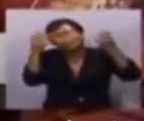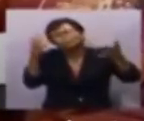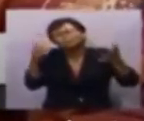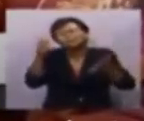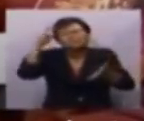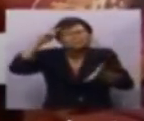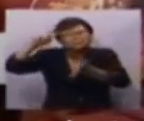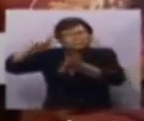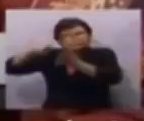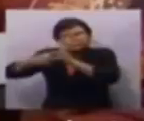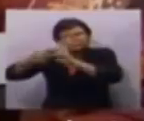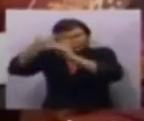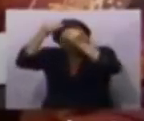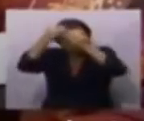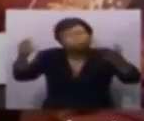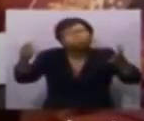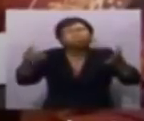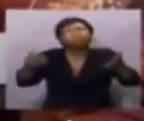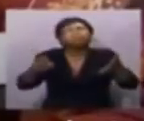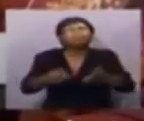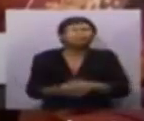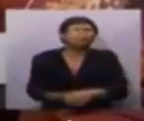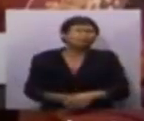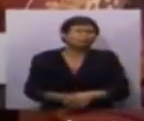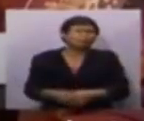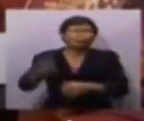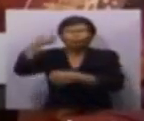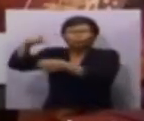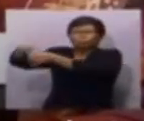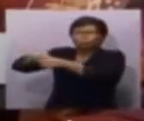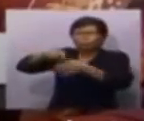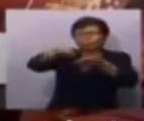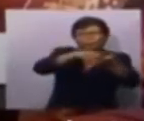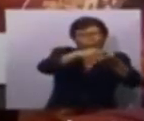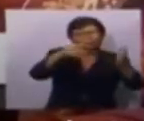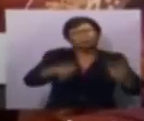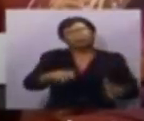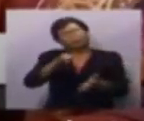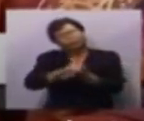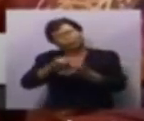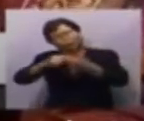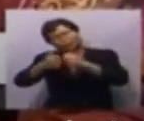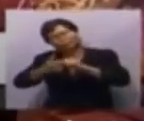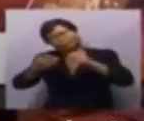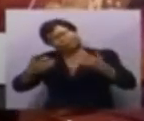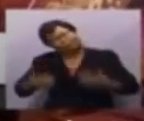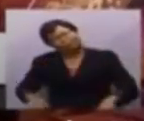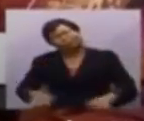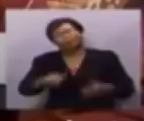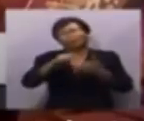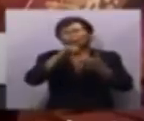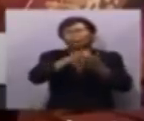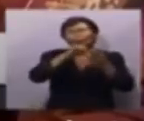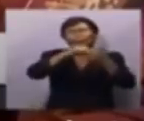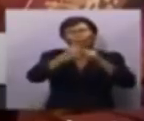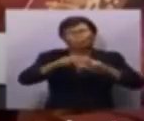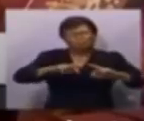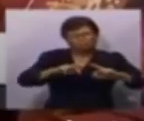dengan sengaja untuk tujuan mempengaruhi pengundi. Ini pun satu masalah yang besar. Ini yang menyebabkan kita